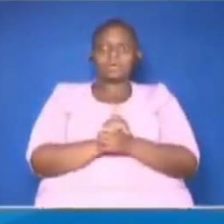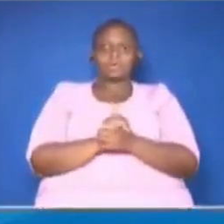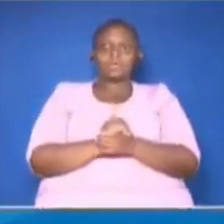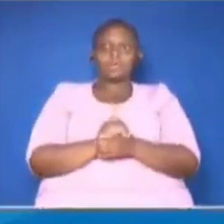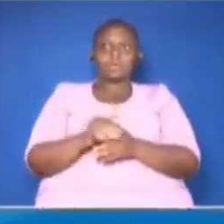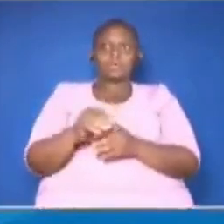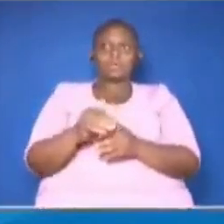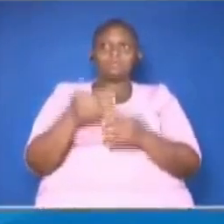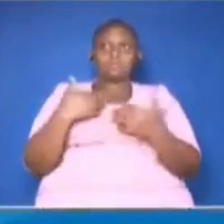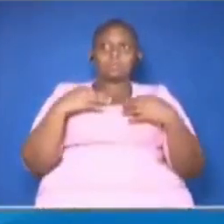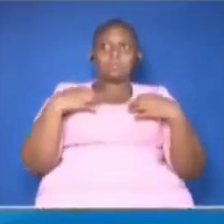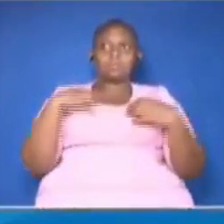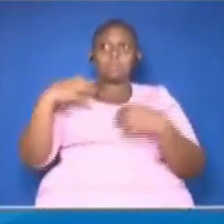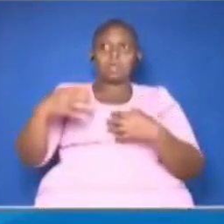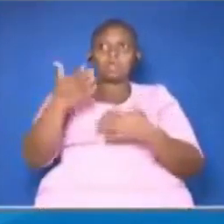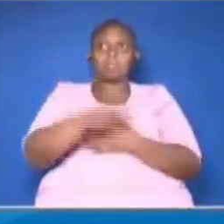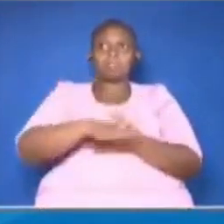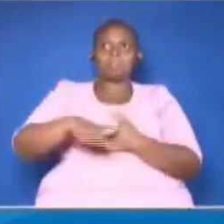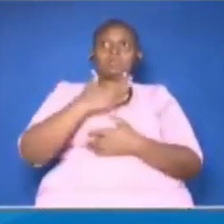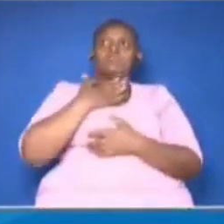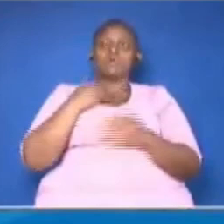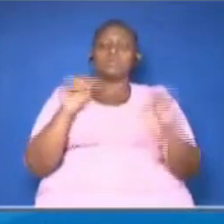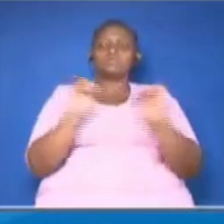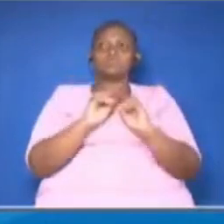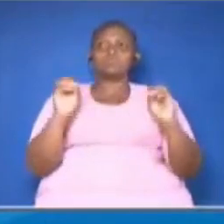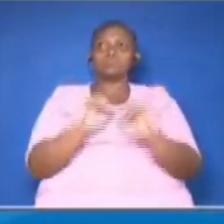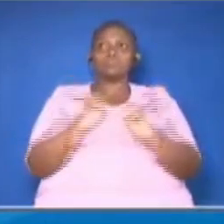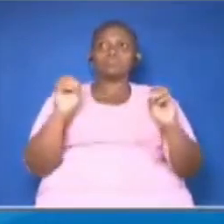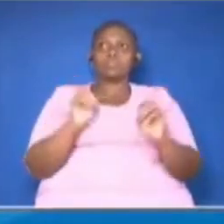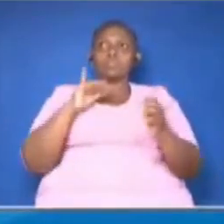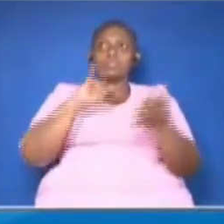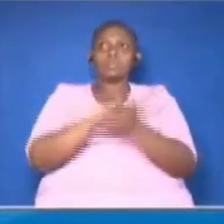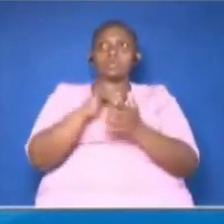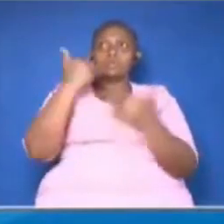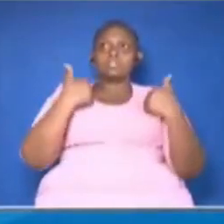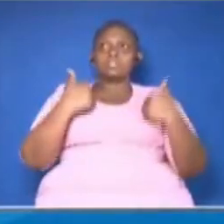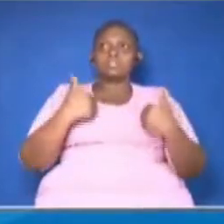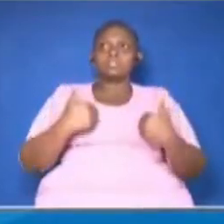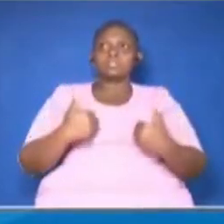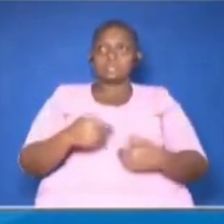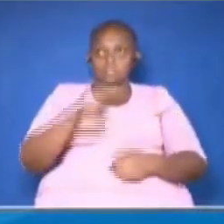mali hapa sikutaka nini